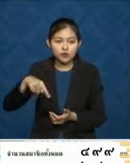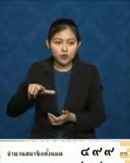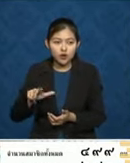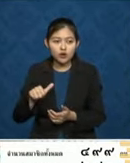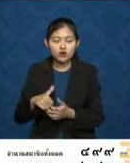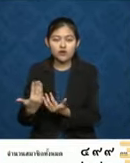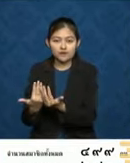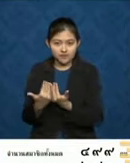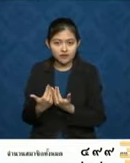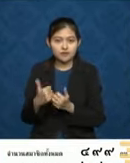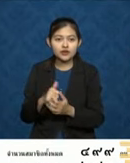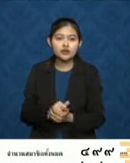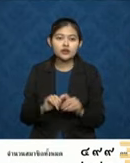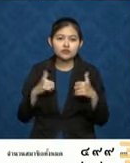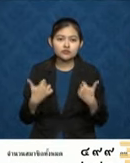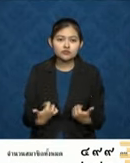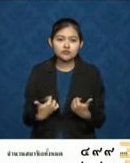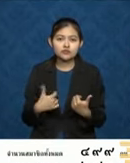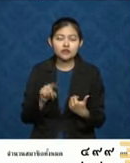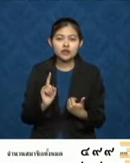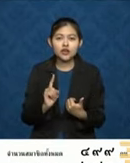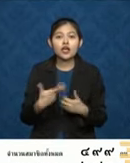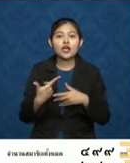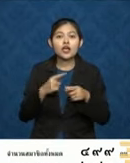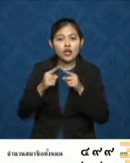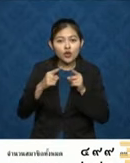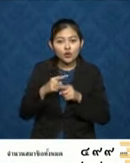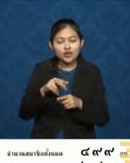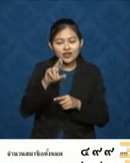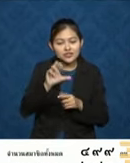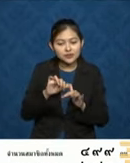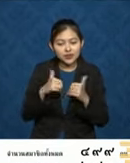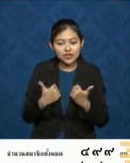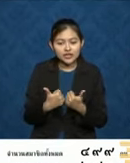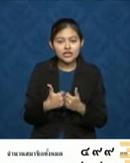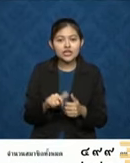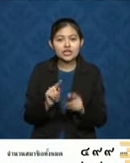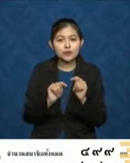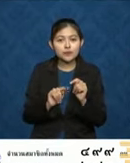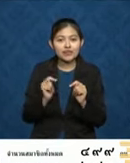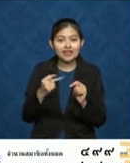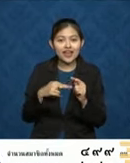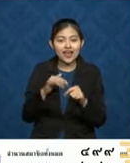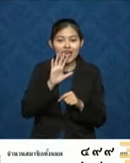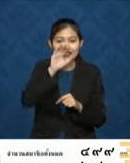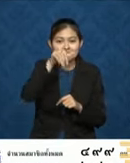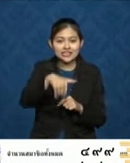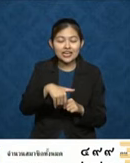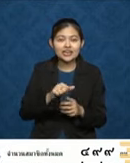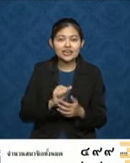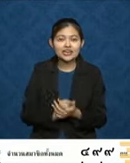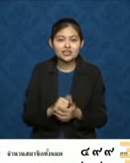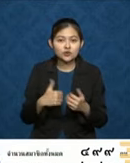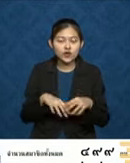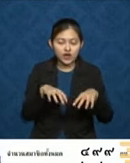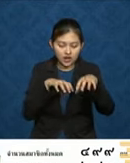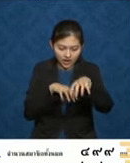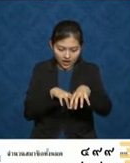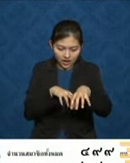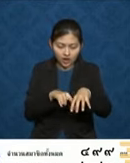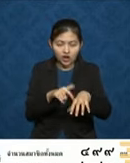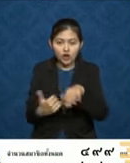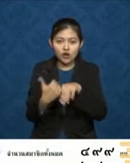เป็นเรื่องที่ต้องเ่อมาพูดในสภาเนื่องจากว่าตำบลท่าช้างเนี่ยค่ะเป็นตำบลที่อยู่ระหว่างกลางของทาง